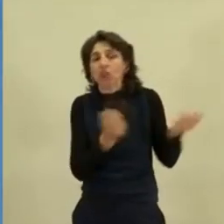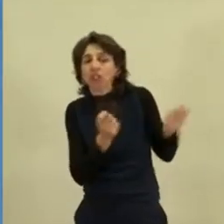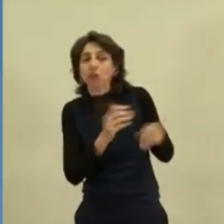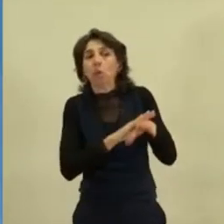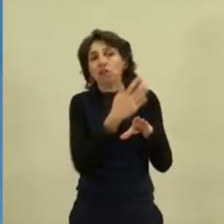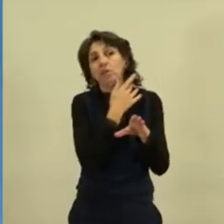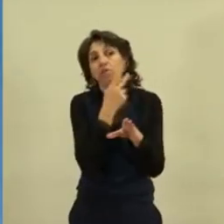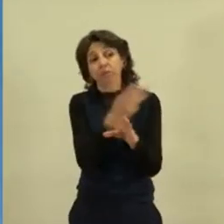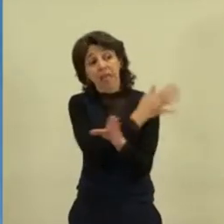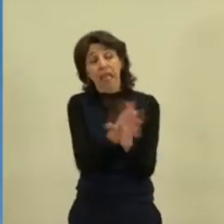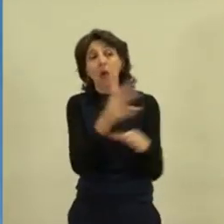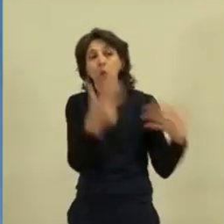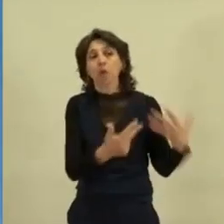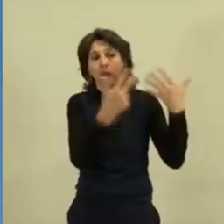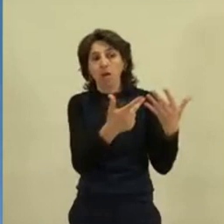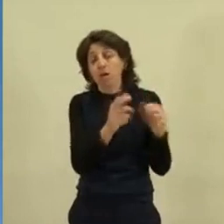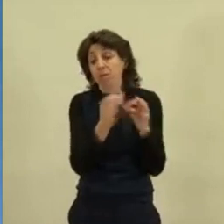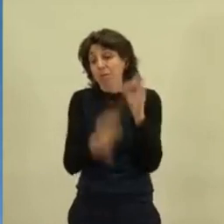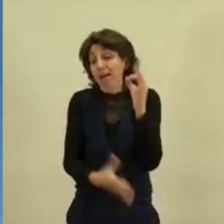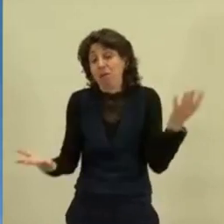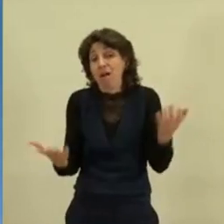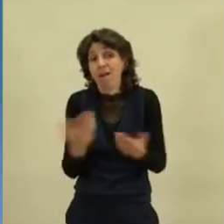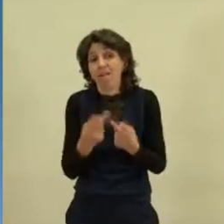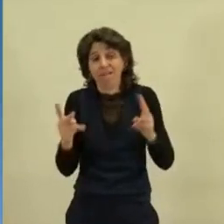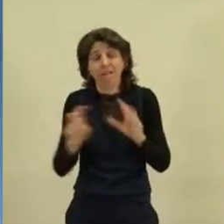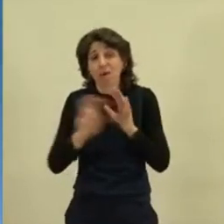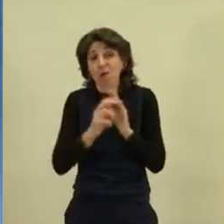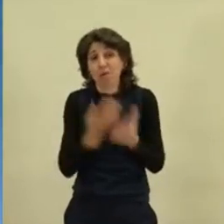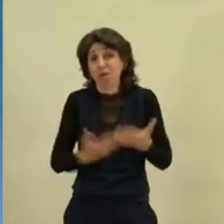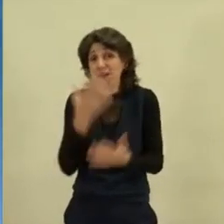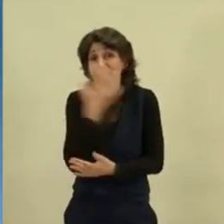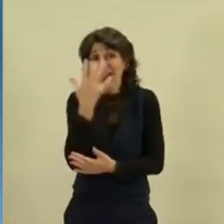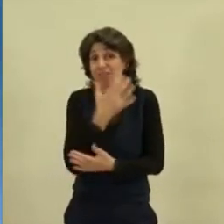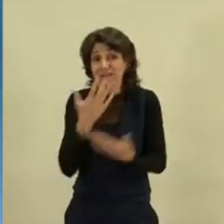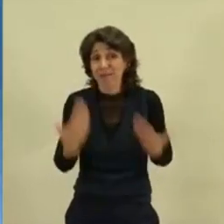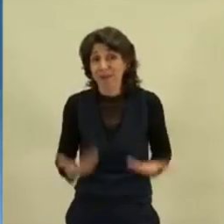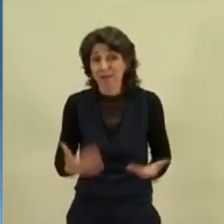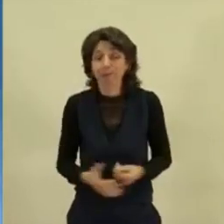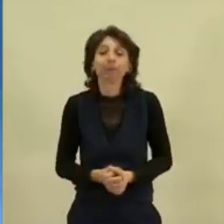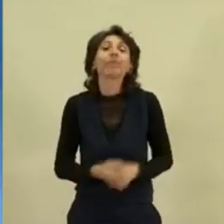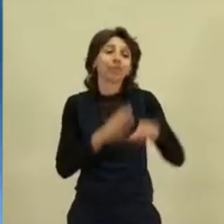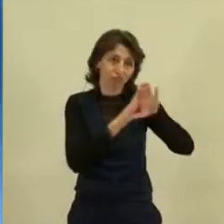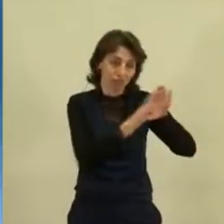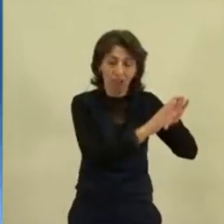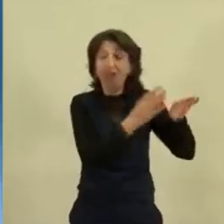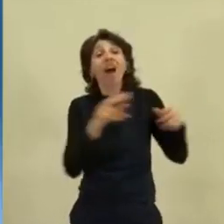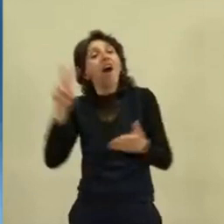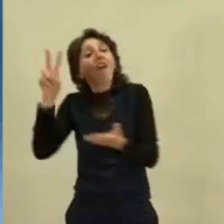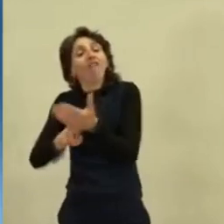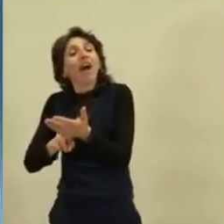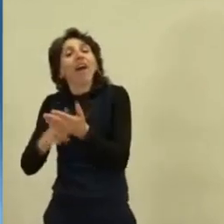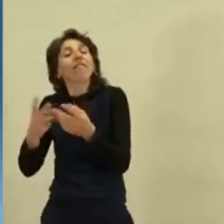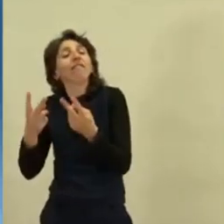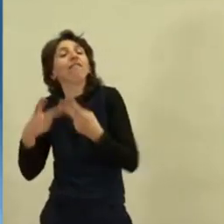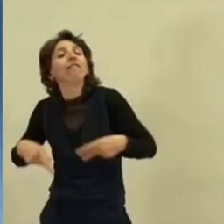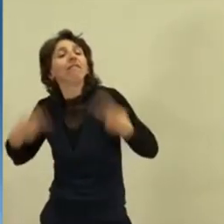catastrophique pour la ville de Grenoble. Mais si on regarde dans la vraie vie, alors si on se positionne côté du citoyen, du côté de chaque